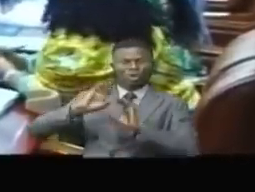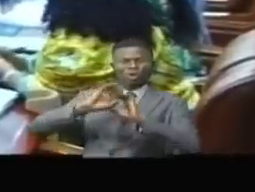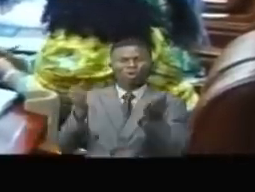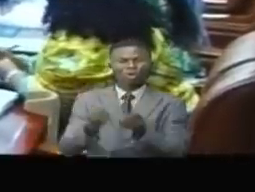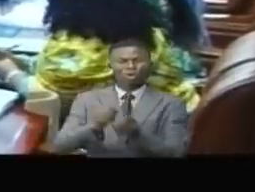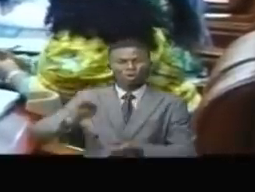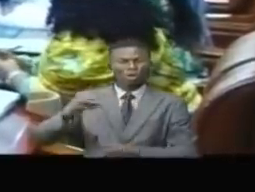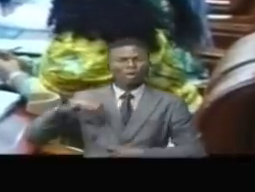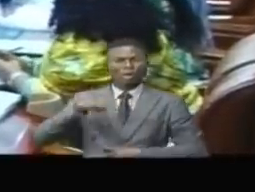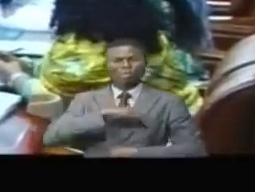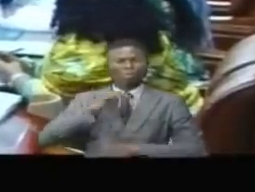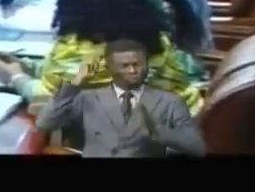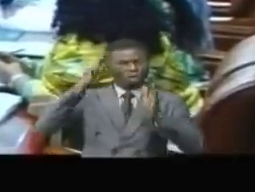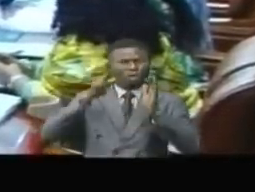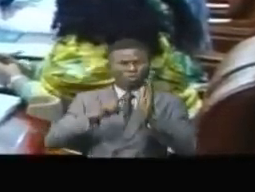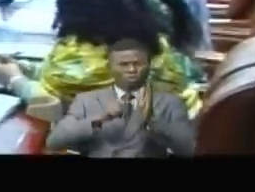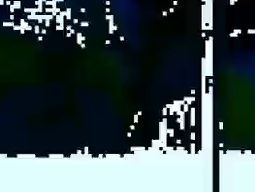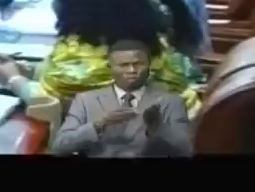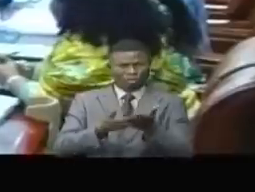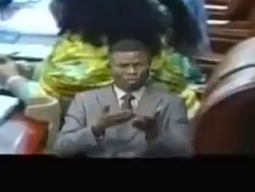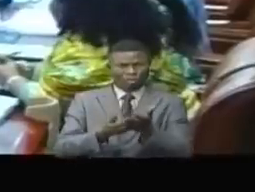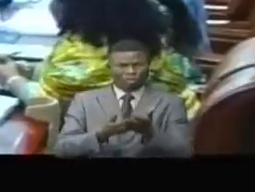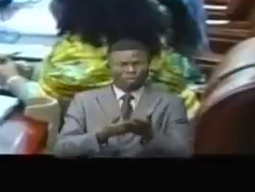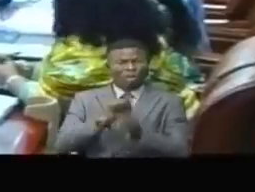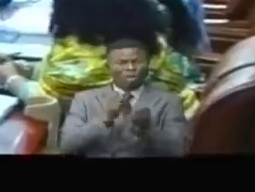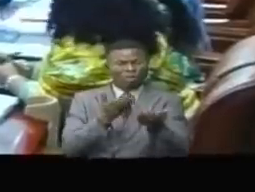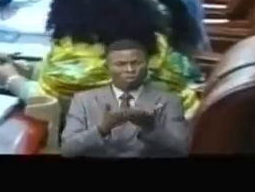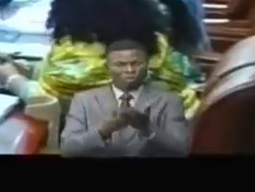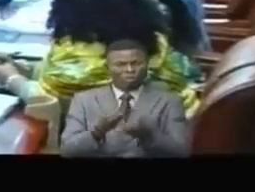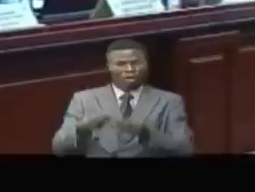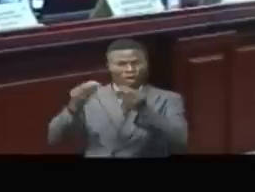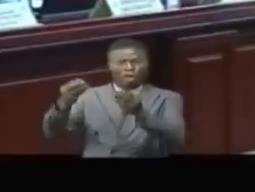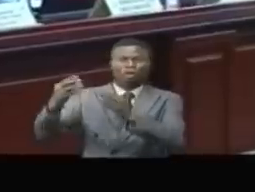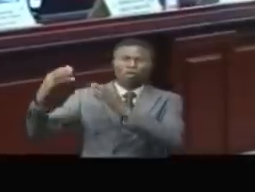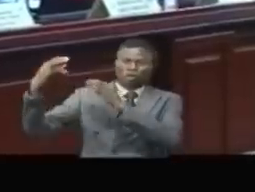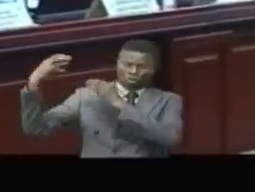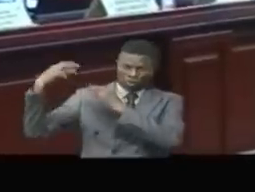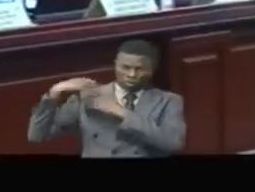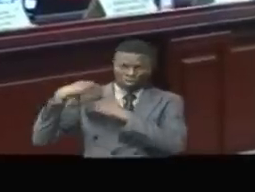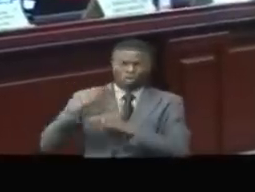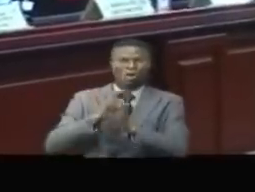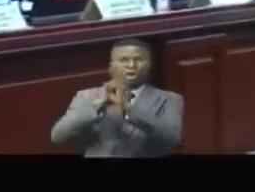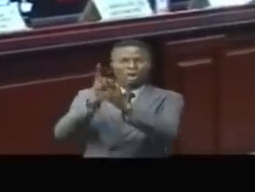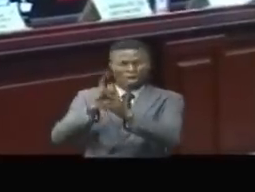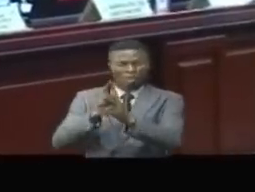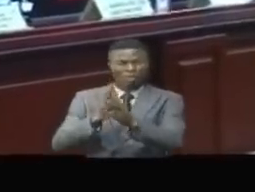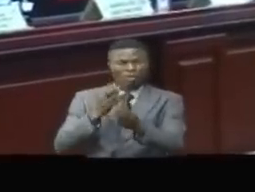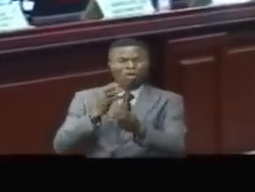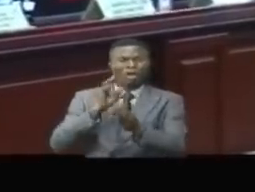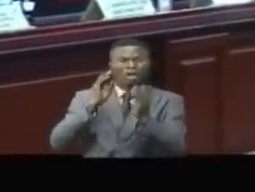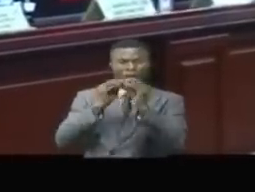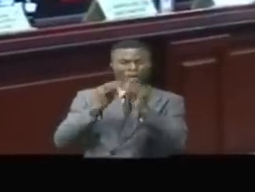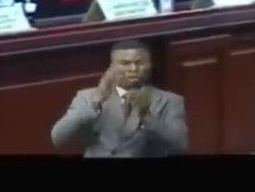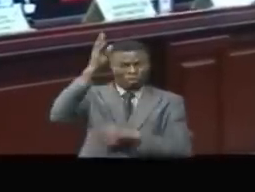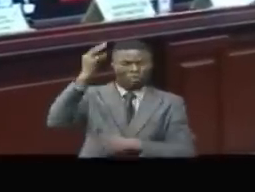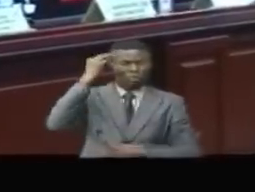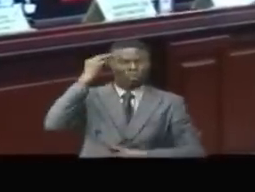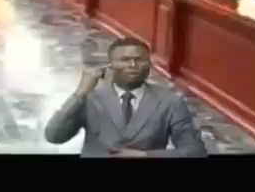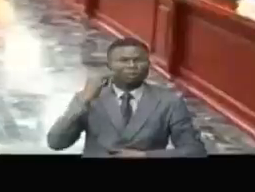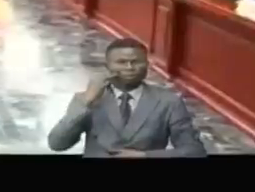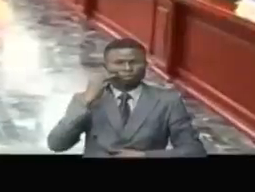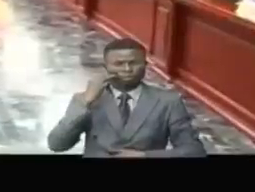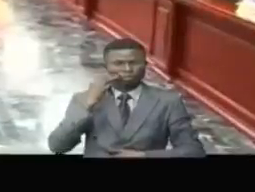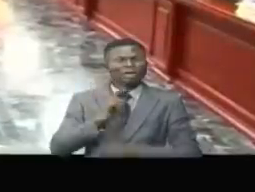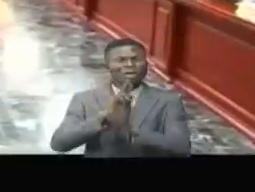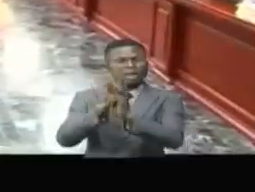du gouvernement concernés par cette question ont été chargés de présenter dans un prochain conseil de ministres un